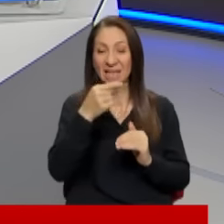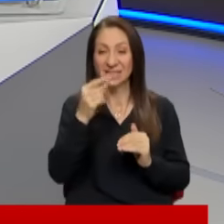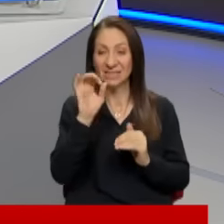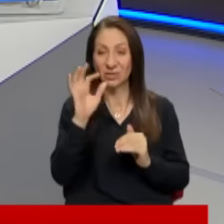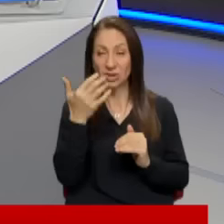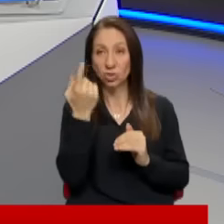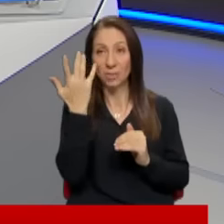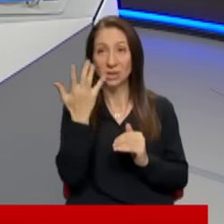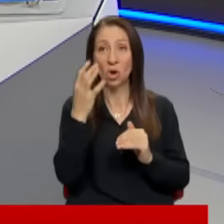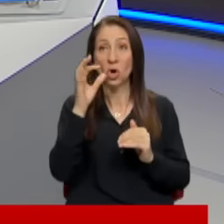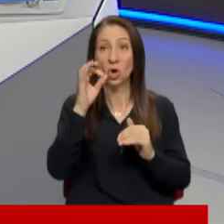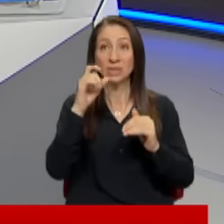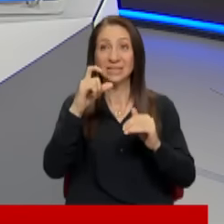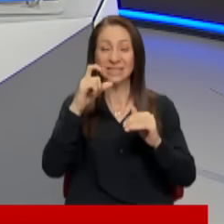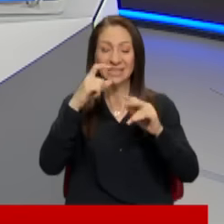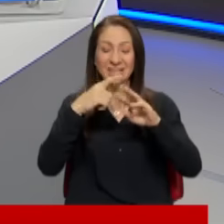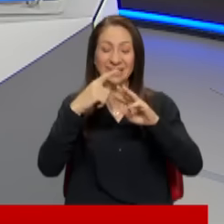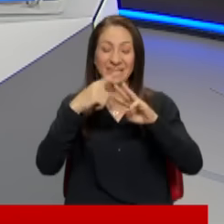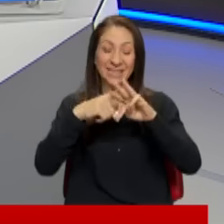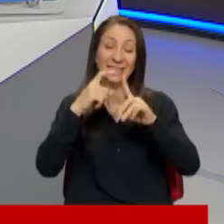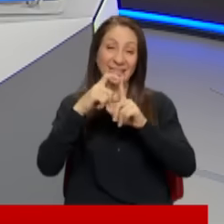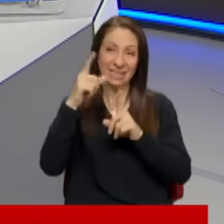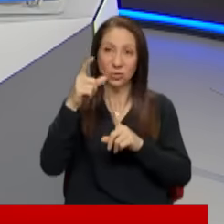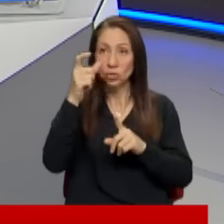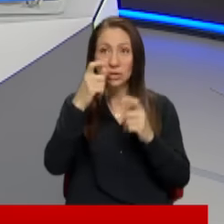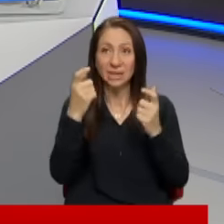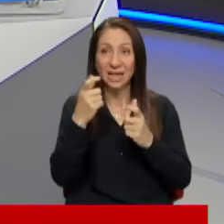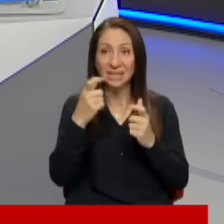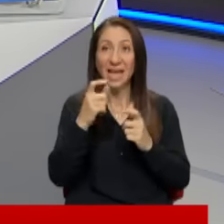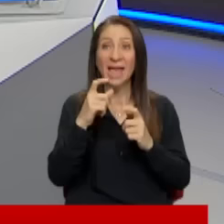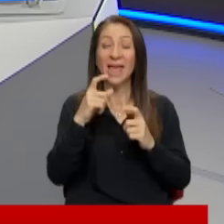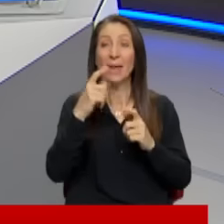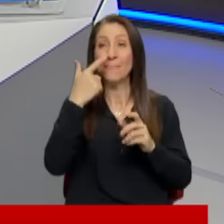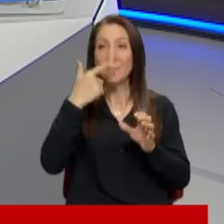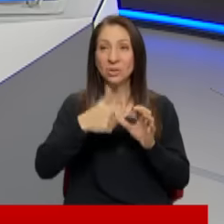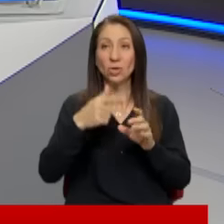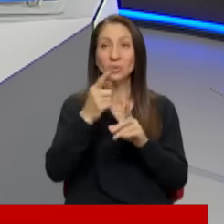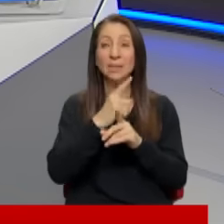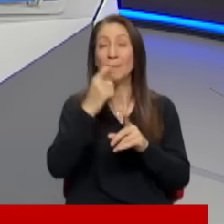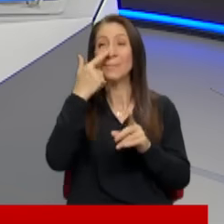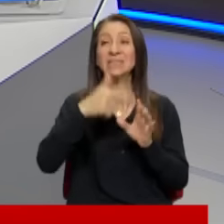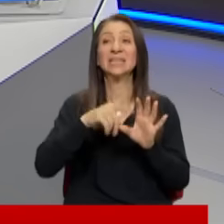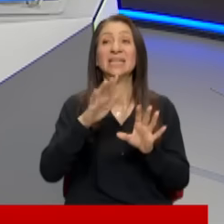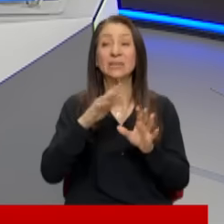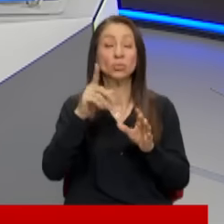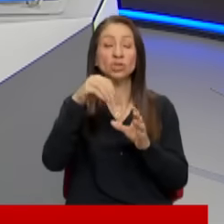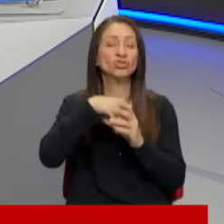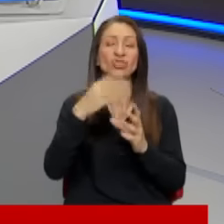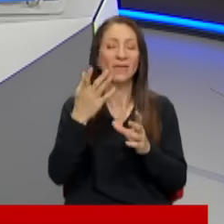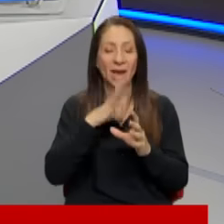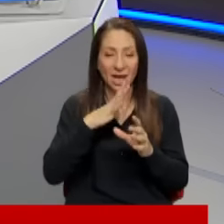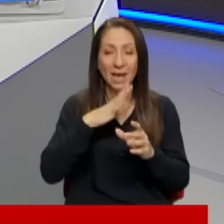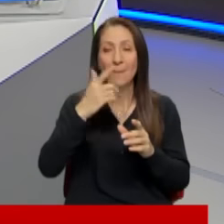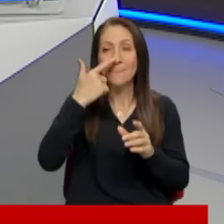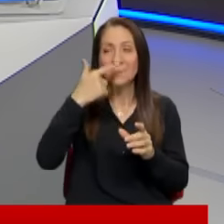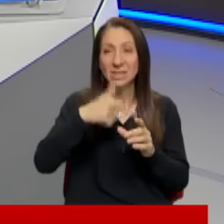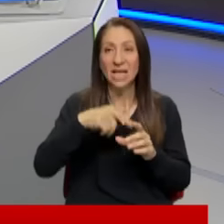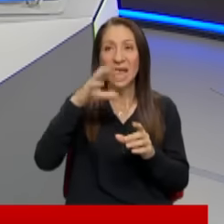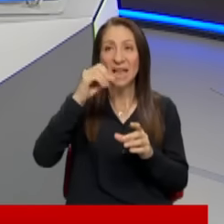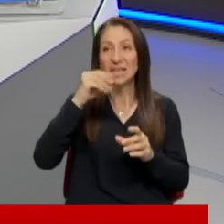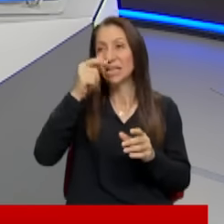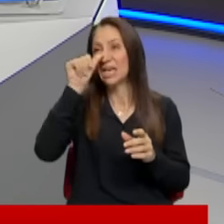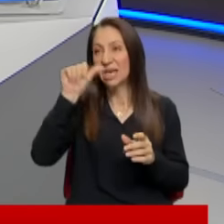0,5 işte OECD ortalaması da orada görünüyor. Peki Türkiye nerede? Enerji fiyatlarında, bu sadece akaryakıt değil. Zirvede. Bunun içinde